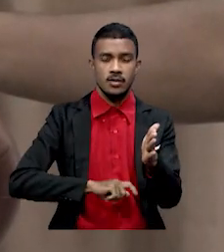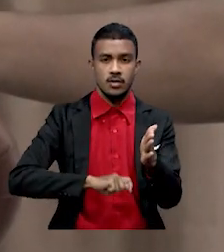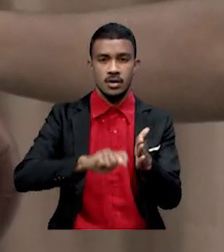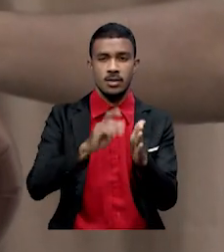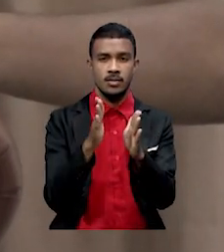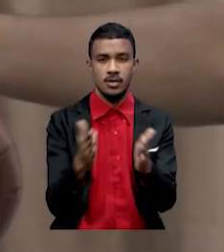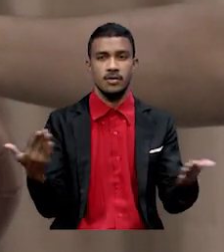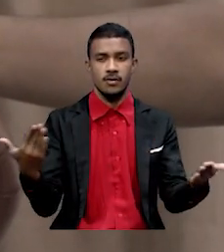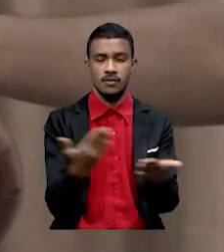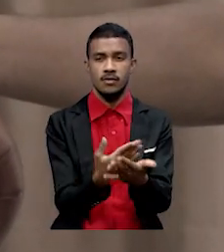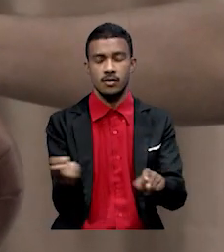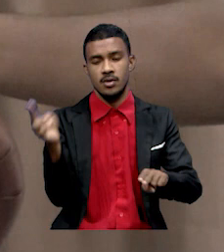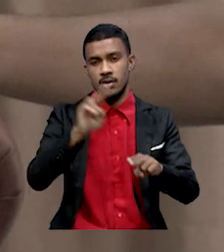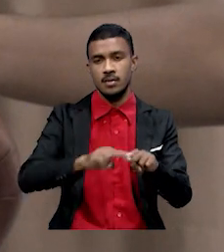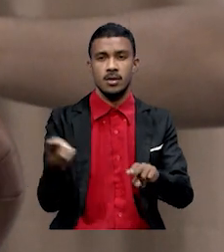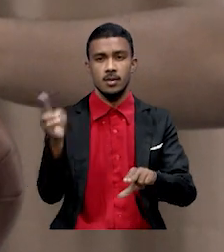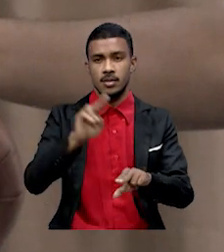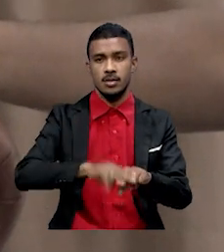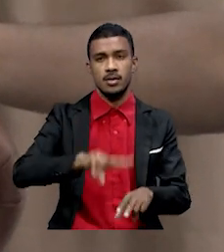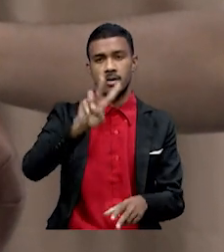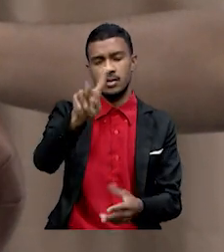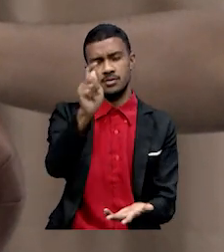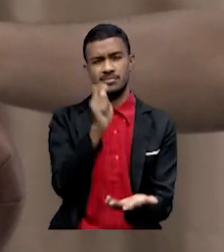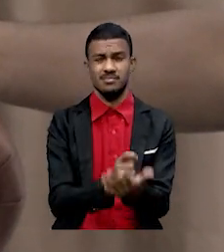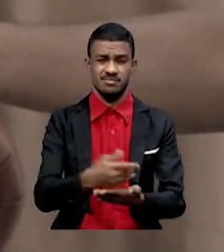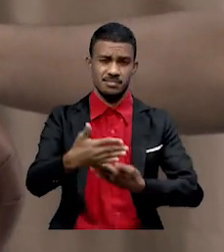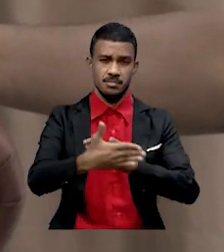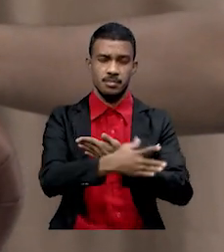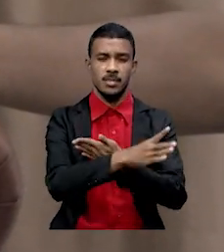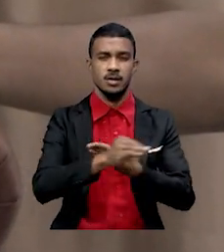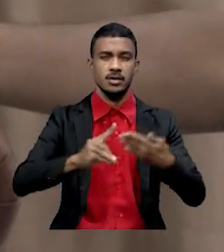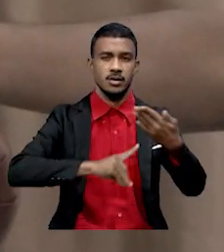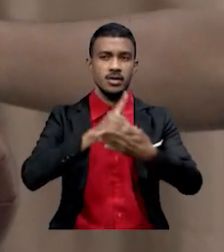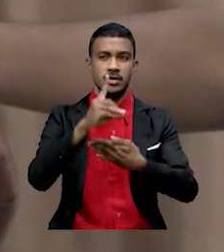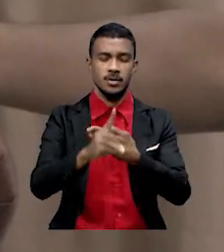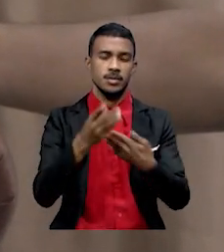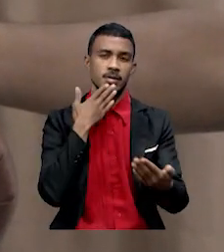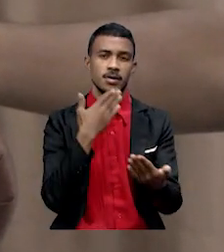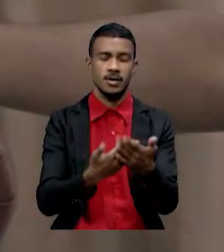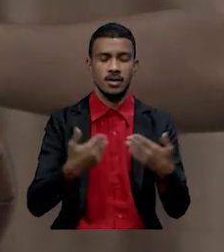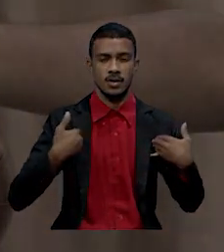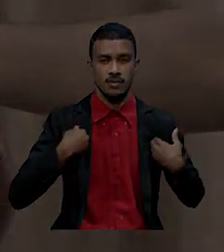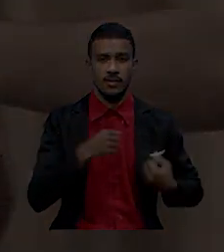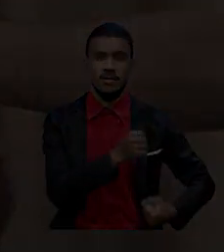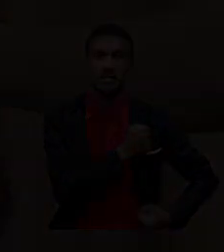agora aumenta una barriga un ruo resineto. Anu desenvolvimento nell'area che è per le terre.